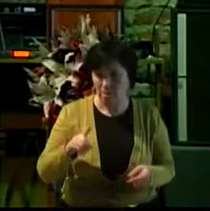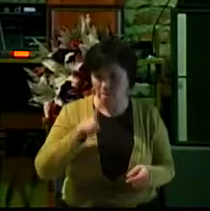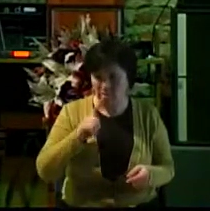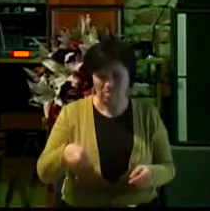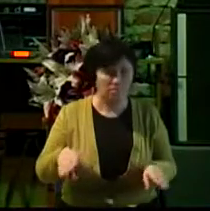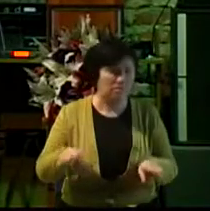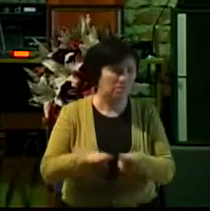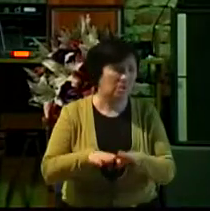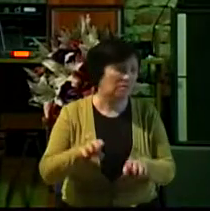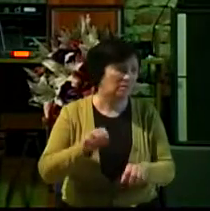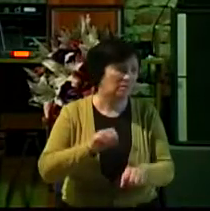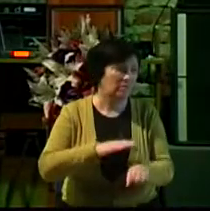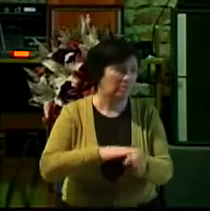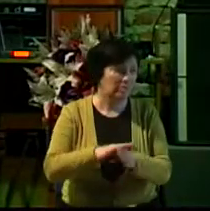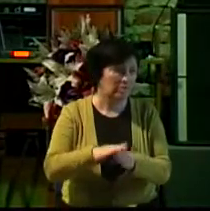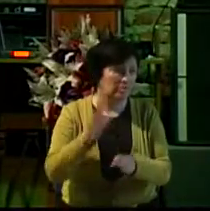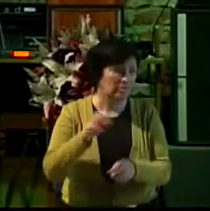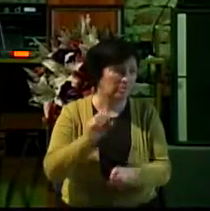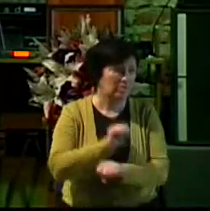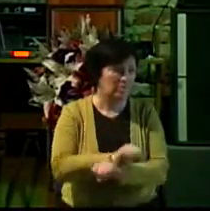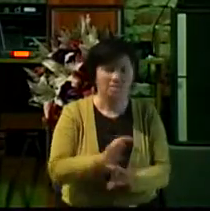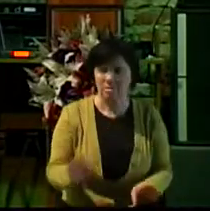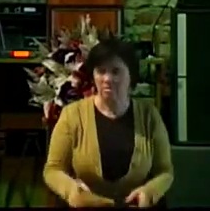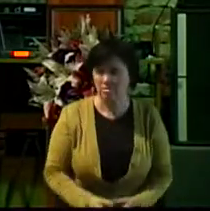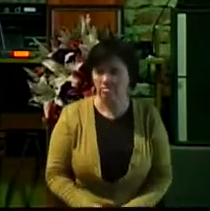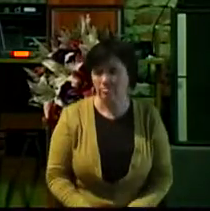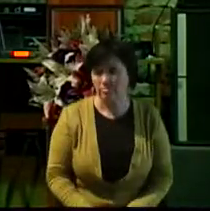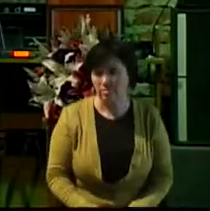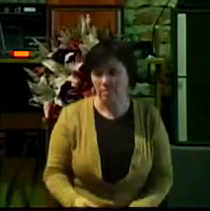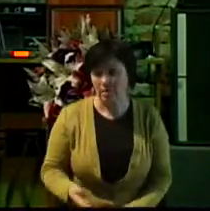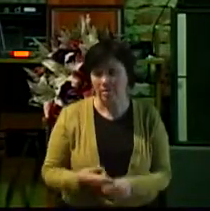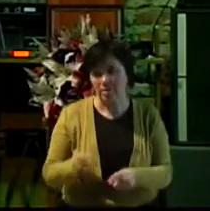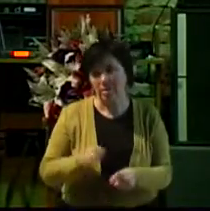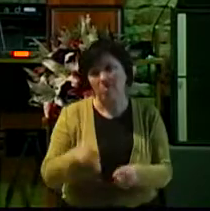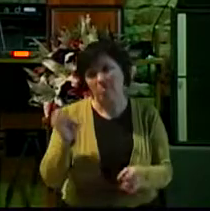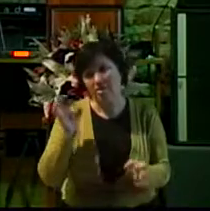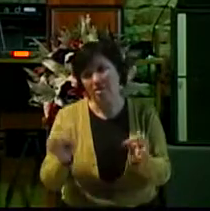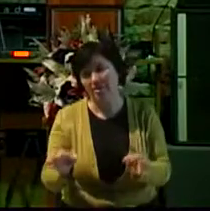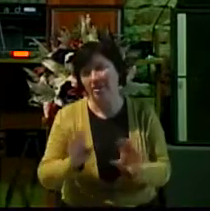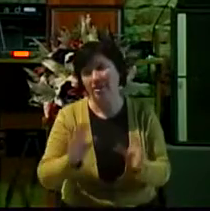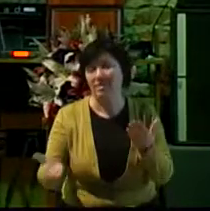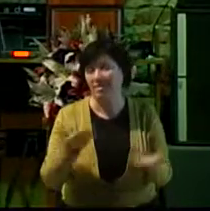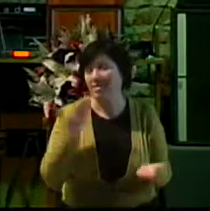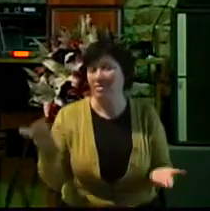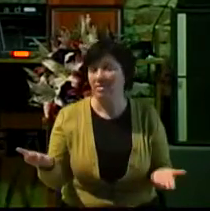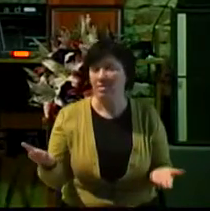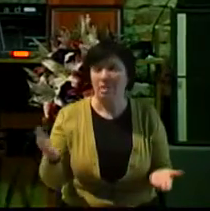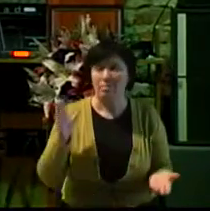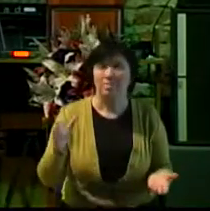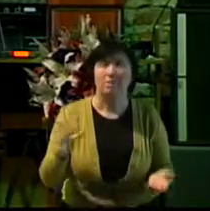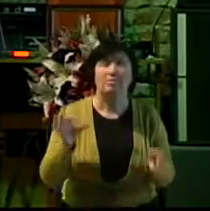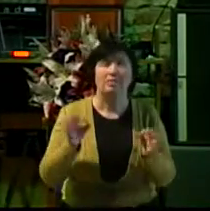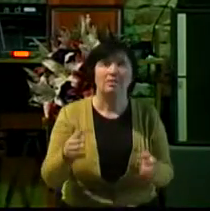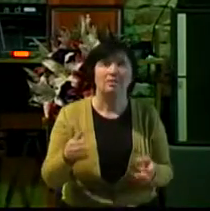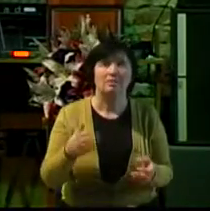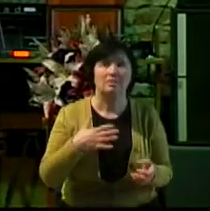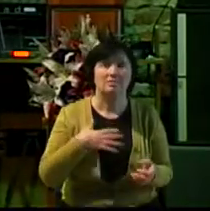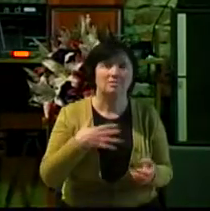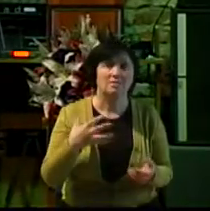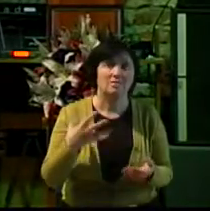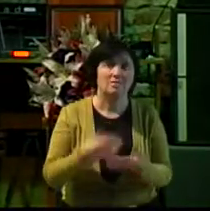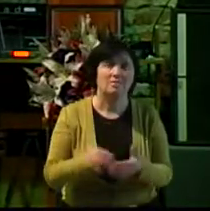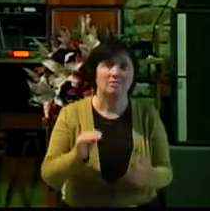пример: если мы, будучи злы, можем доброе делать детям нашим, тем более Отец Небесный, любя нас, сделает нам